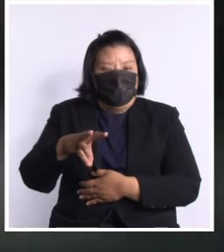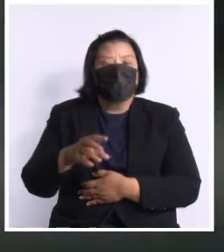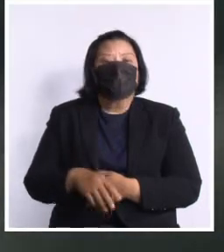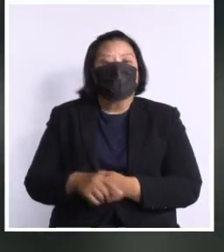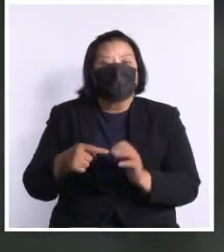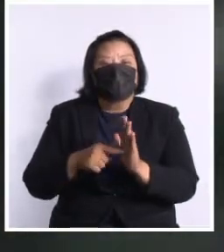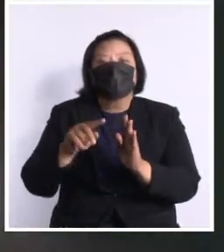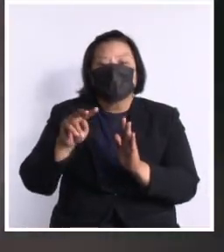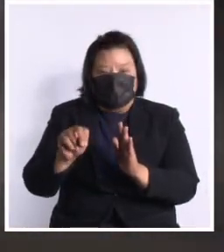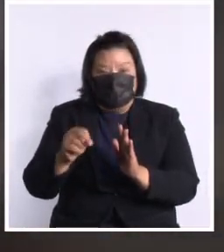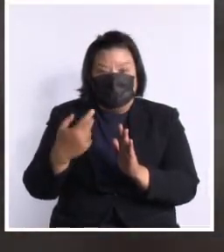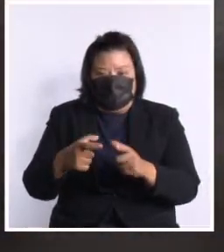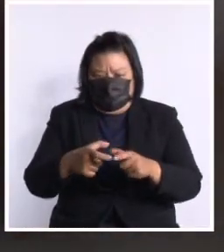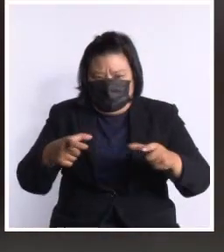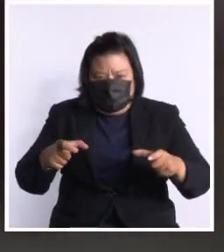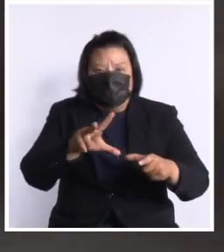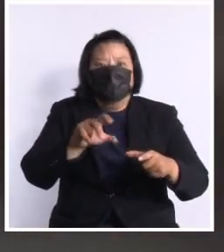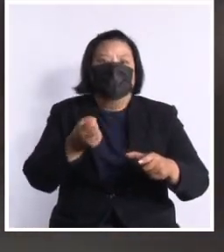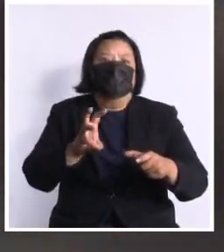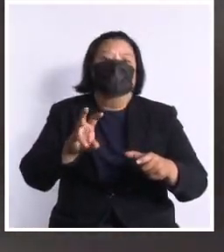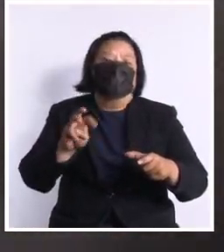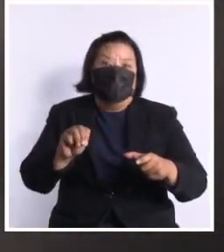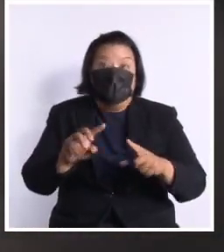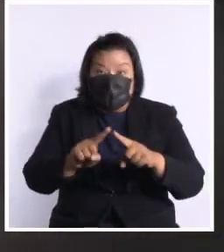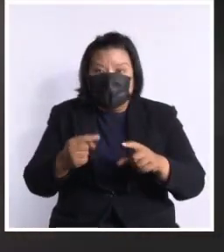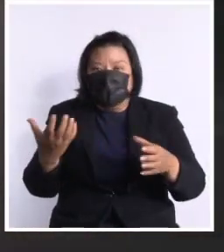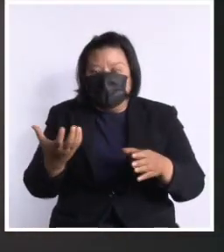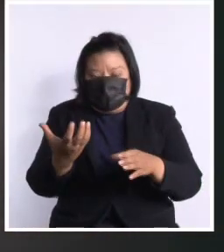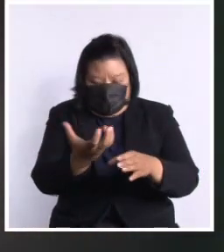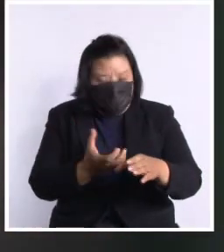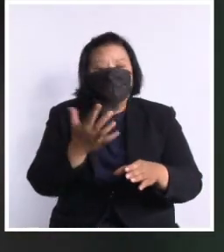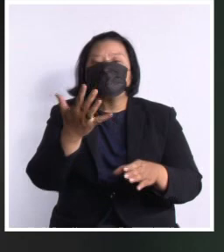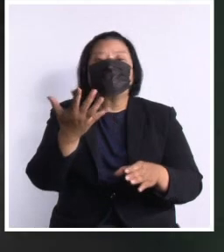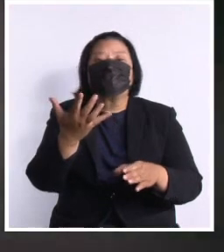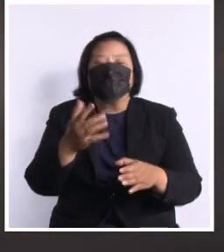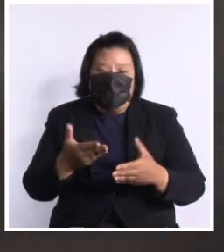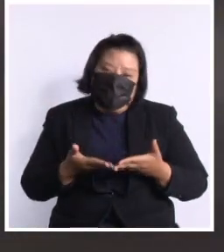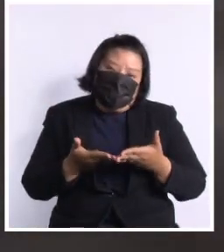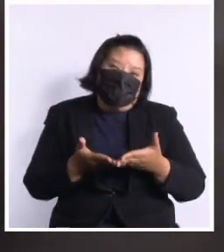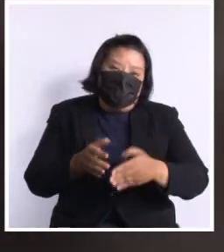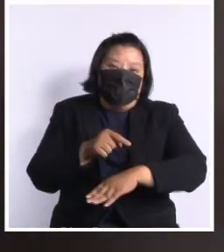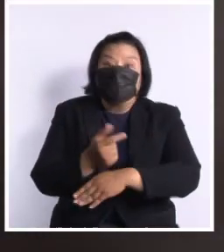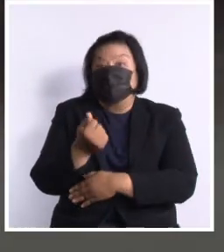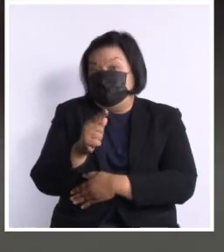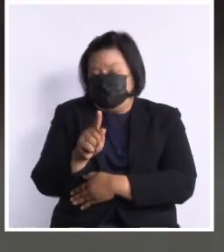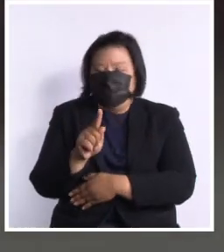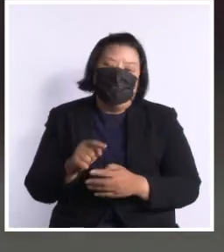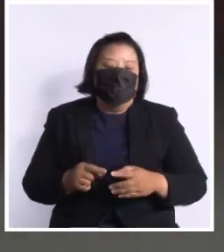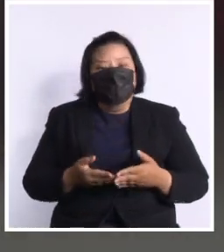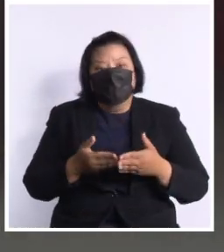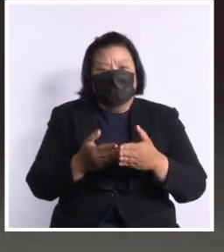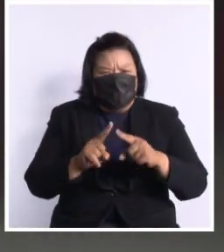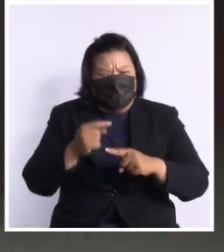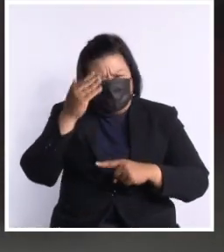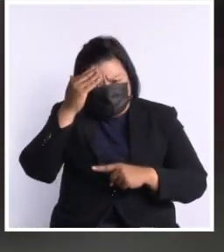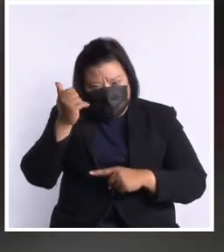ความยาวฉ 316เมตรนะครับเป็นหรือเปล่าไม่มีสินค้าลั่นเข้าสู่ท่าเรือเก่า 2เวลา 11:00นการเกิดเหตุชน